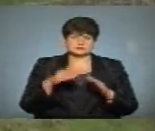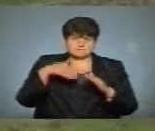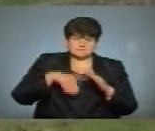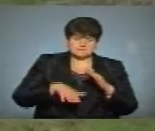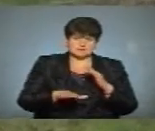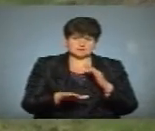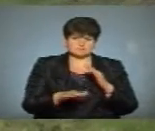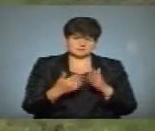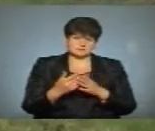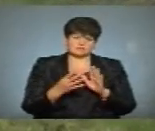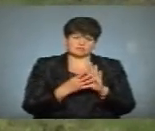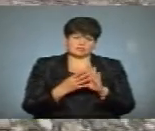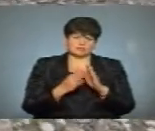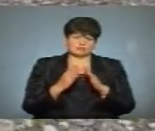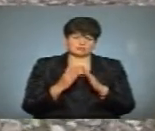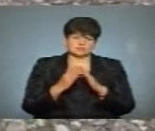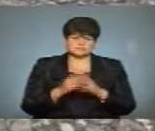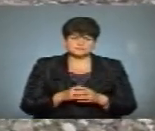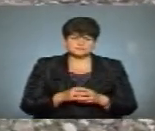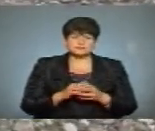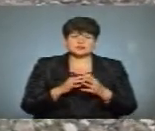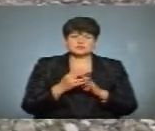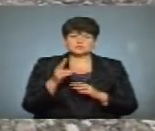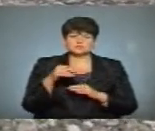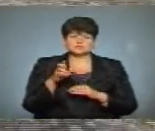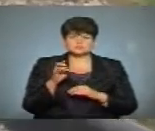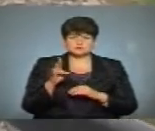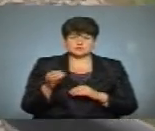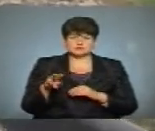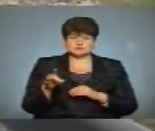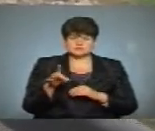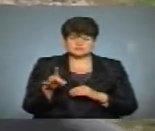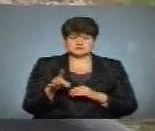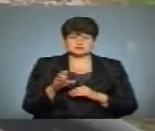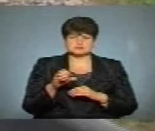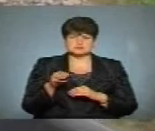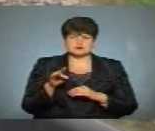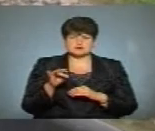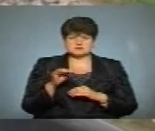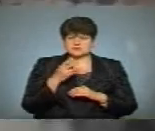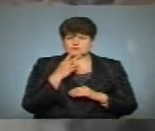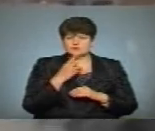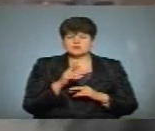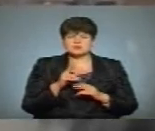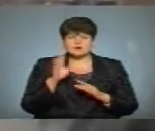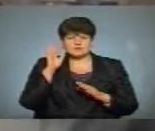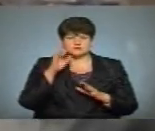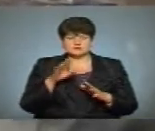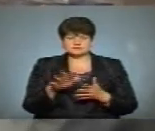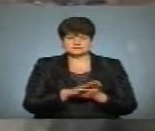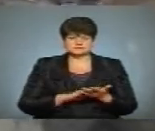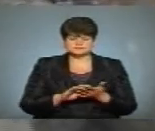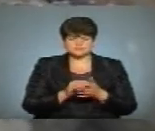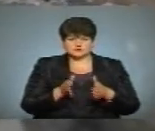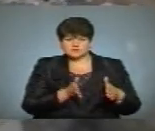підвалів. Орієнтовно теж десь 9 будинків. А це село Дубинка Монастириського району. Староста Тетяна Лихацька показує, як вода розмила дорогу на